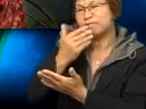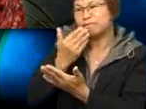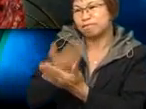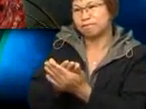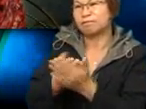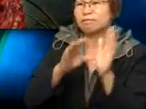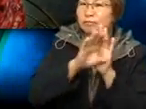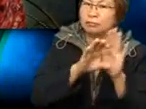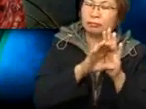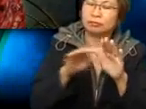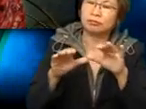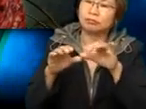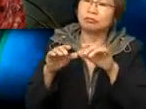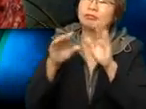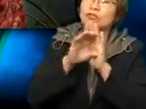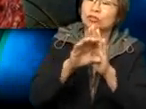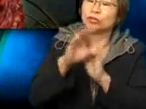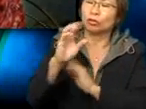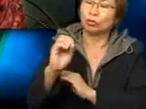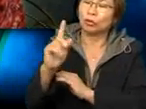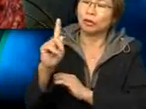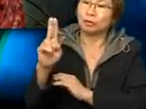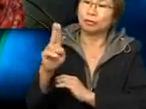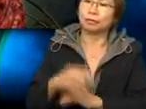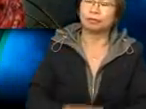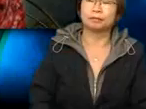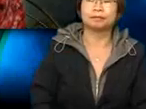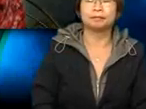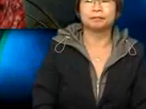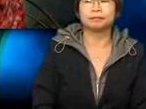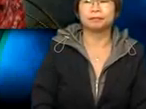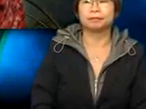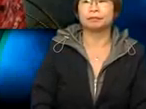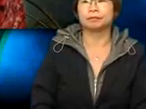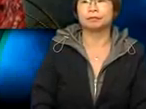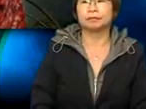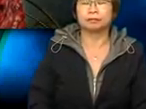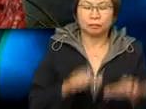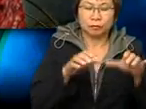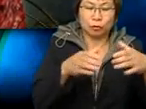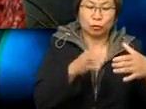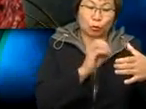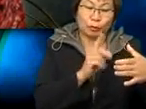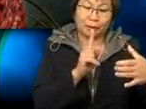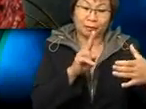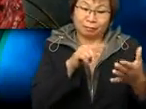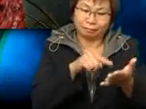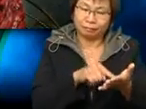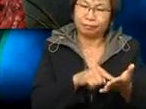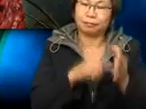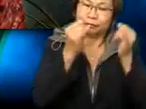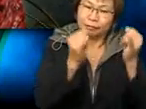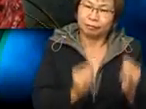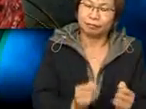seperti golongan kurang berupaya. Golongan kurang upaya ini merupakan